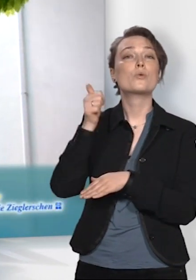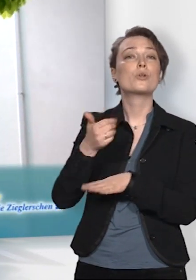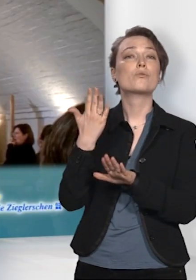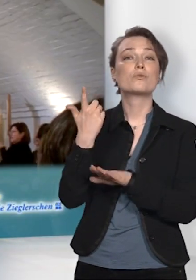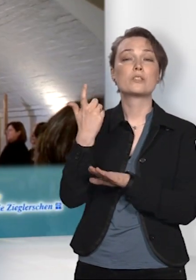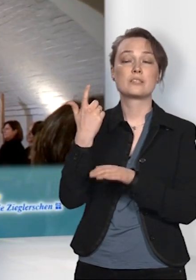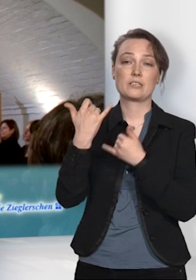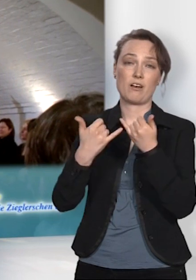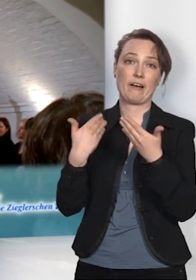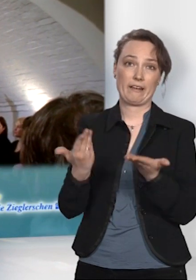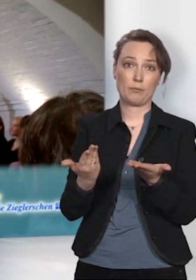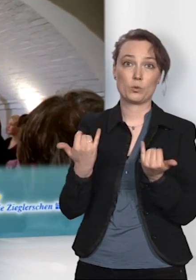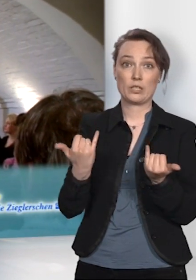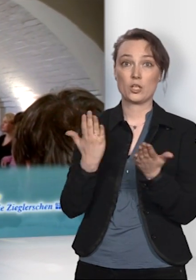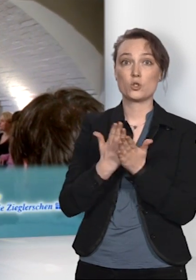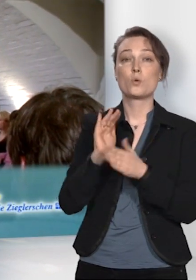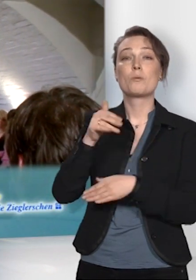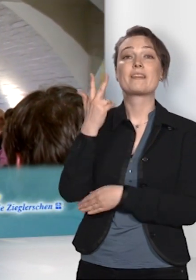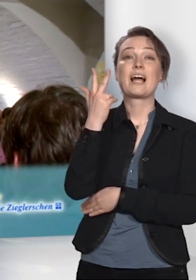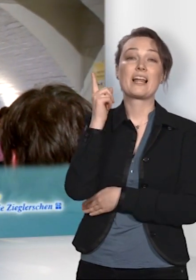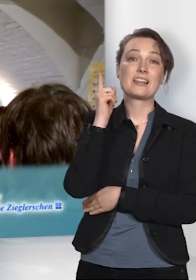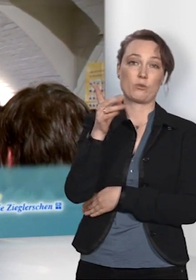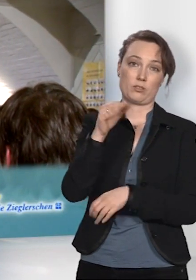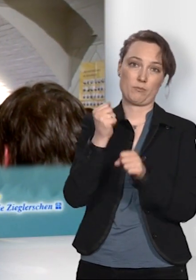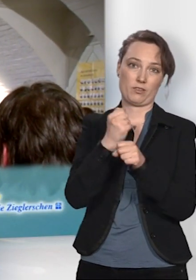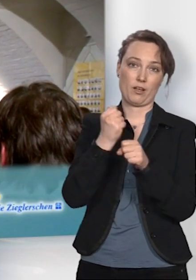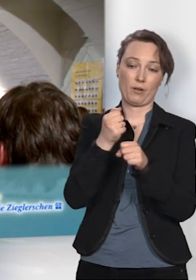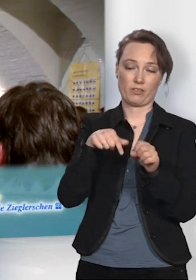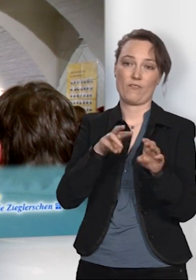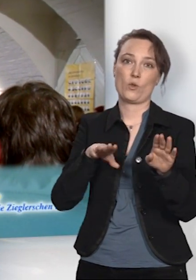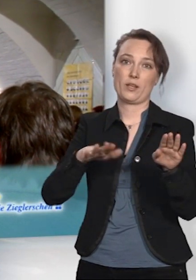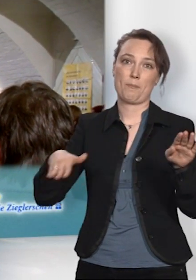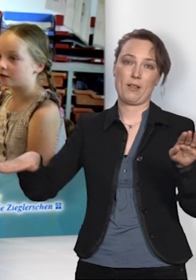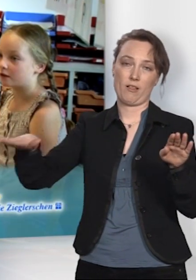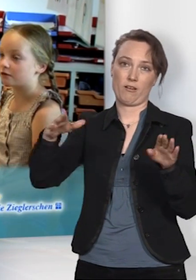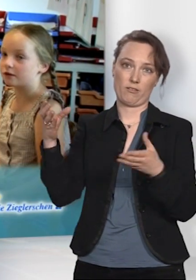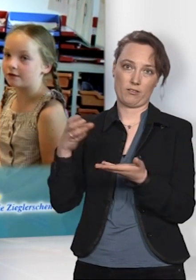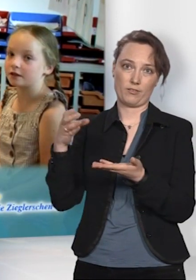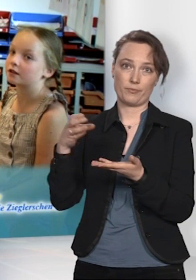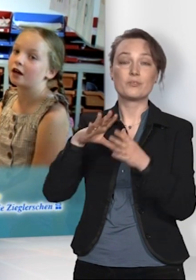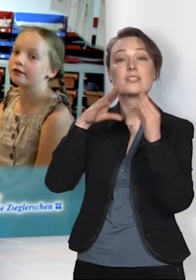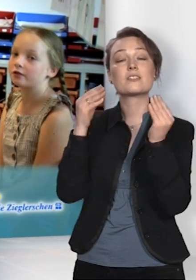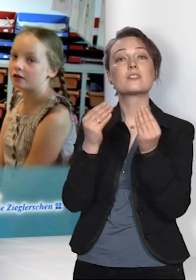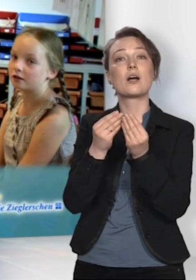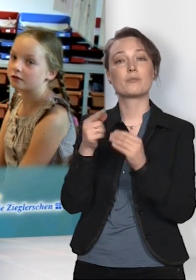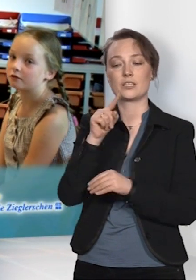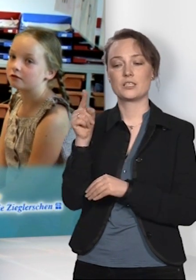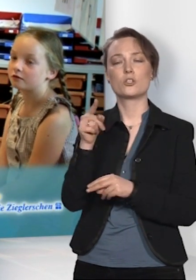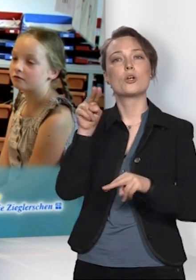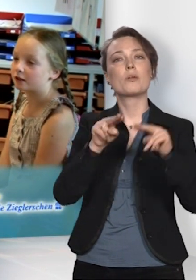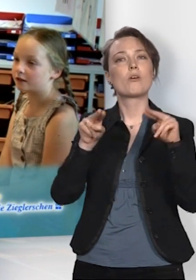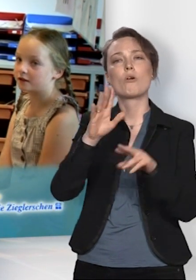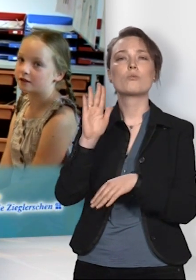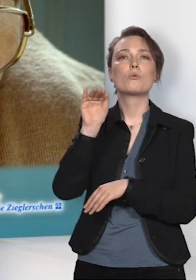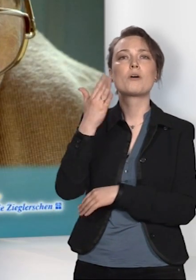175 Jahren und beschäftigt mittlerweile über 3000 Mitarbeiter in ganz Württemberg. Insgesamt betreuen die Zieglerschen